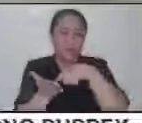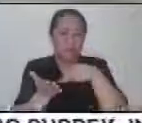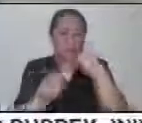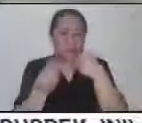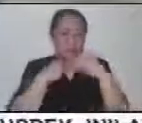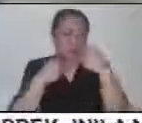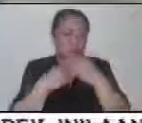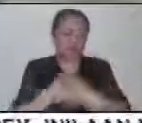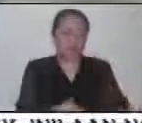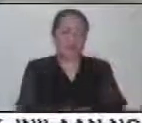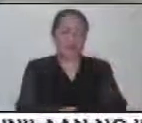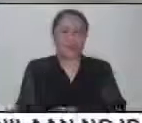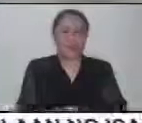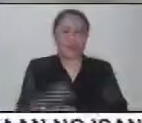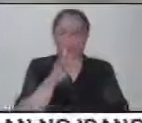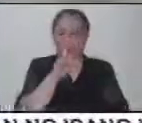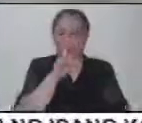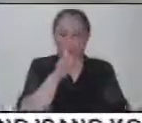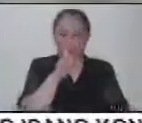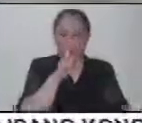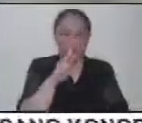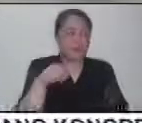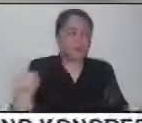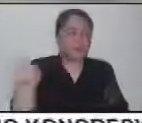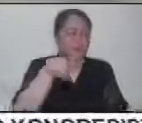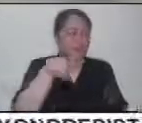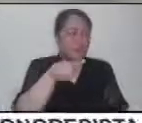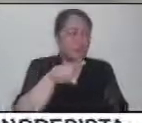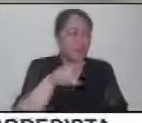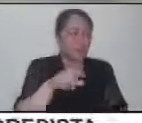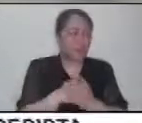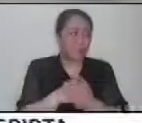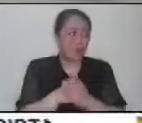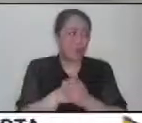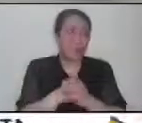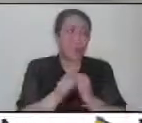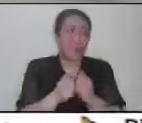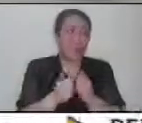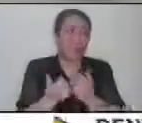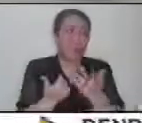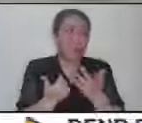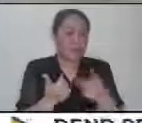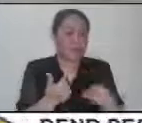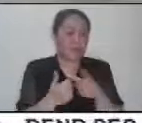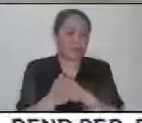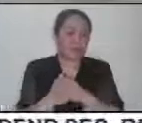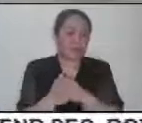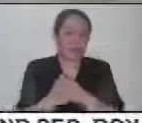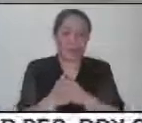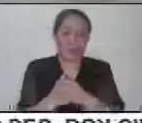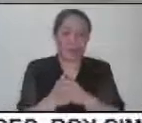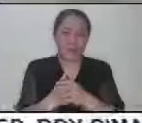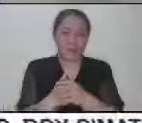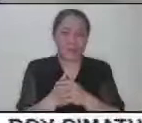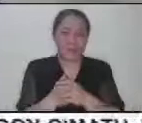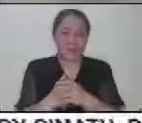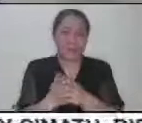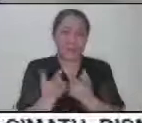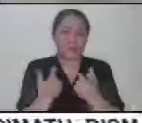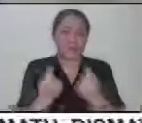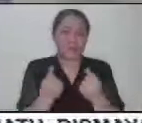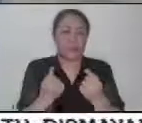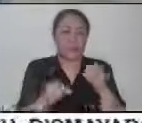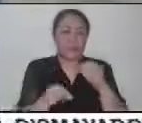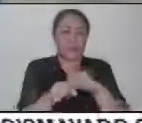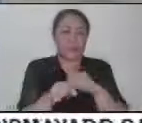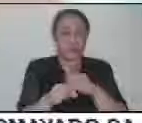kahit anong gawin ko sa mga anak ko din, edi wala din silang hayaan muna na ako na lang ang kasi